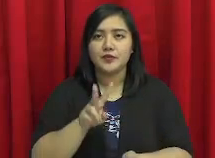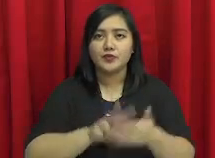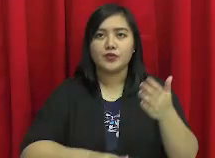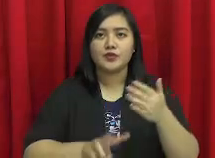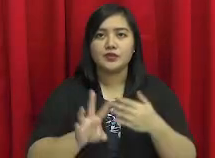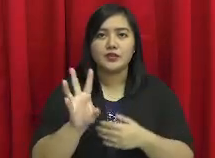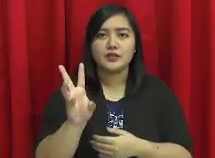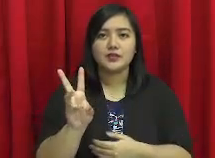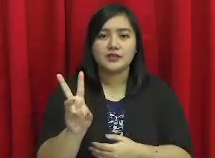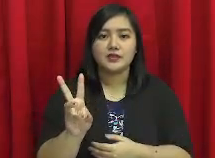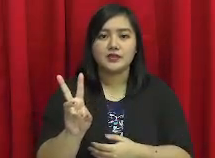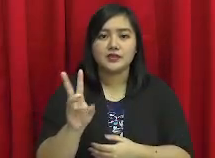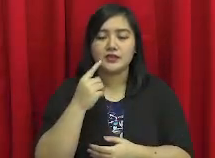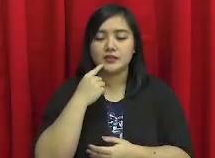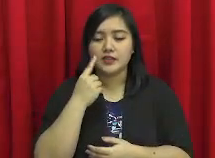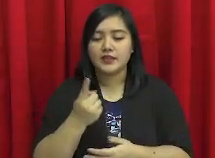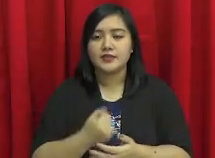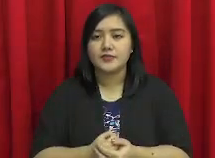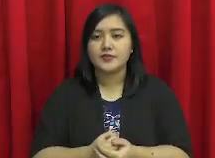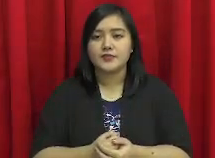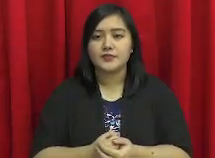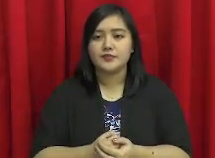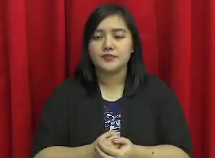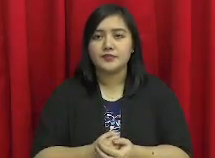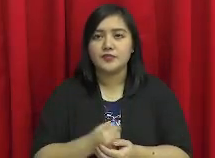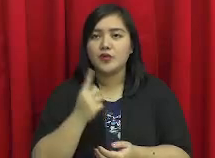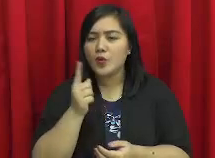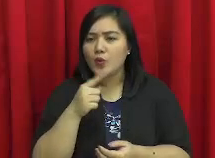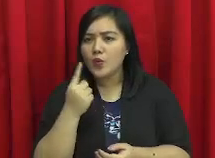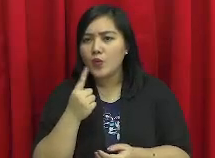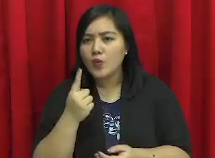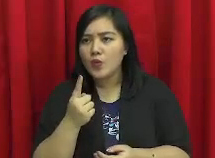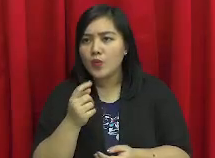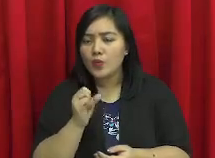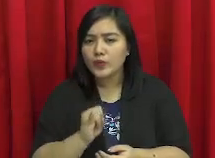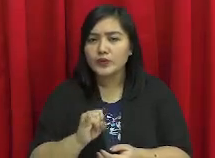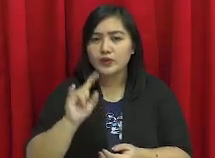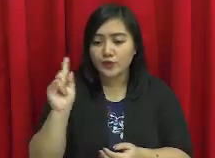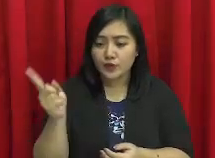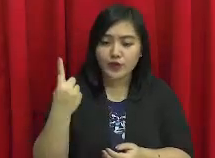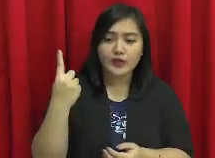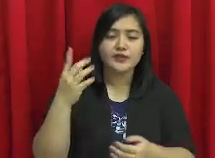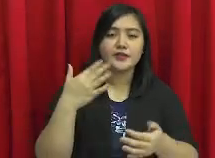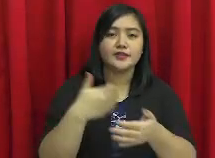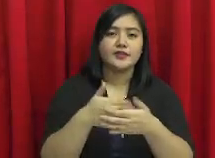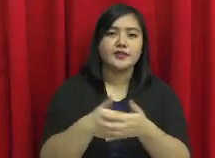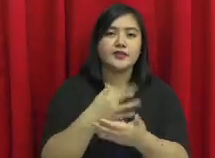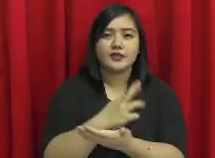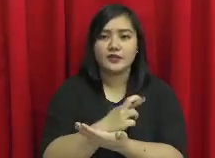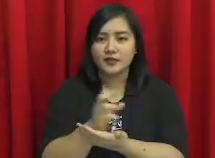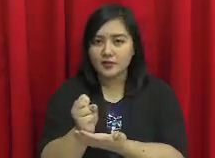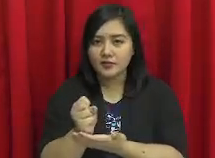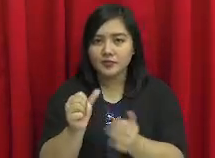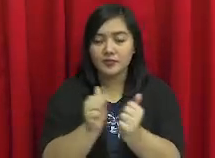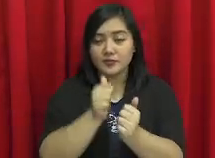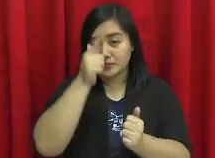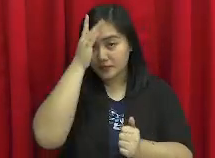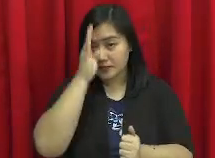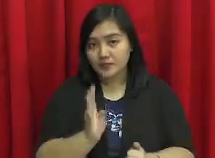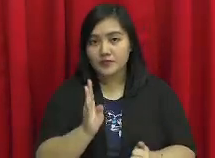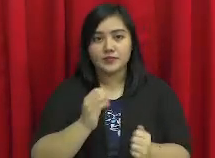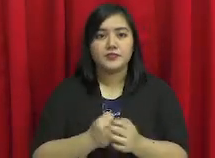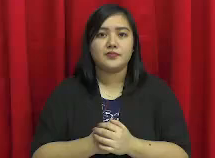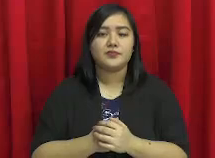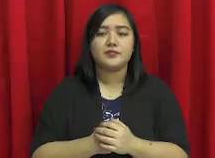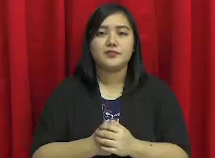6. Sabi ko, pinapaulit-ulit ko eh. Sinong mas close na unang naging close sa Diyos? Yan. Sinong mas unang naging close sa